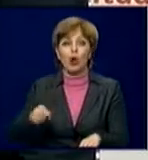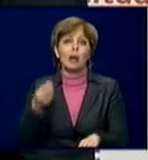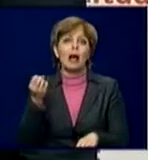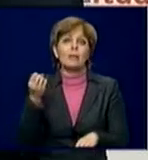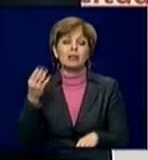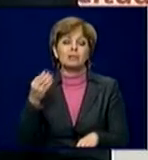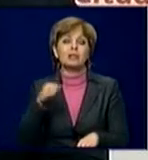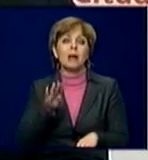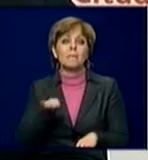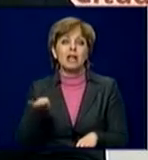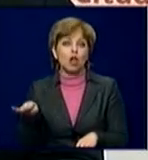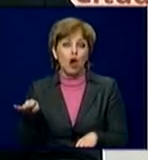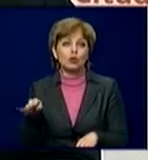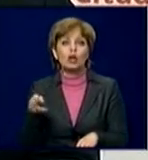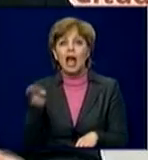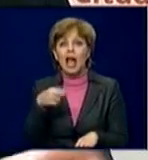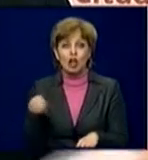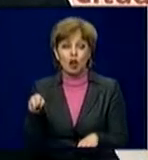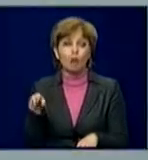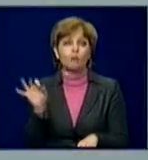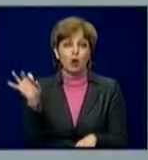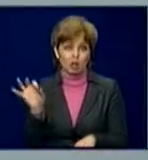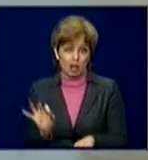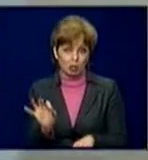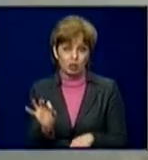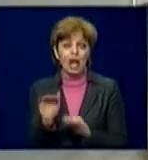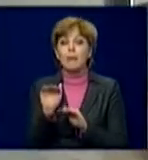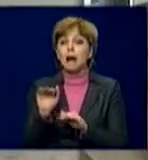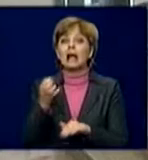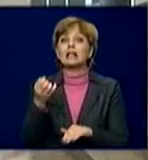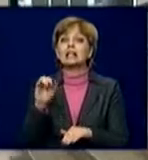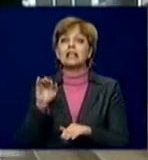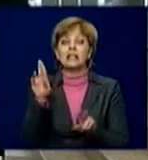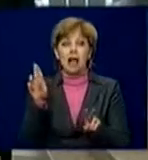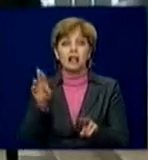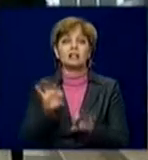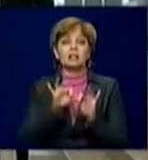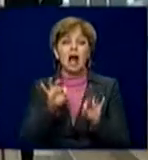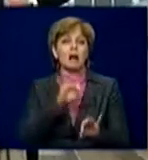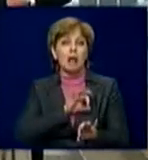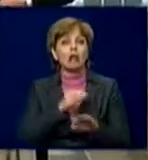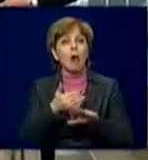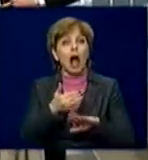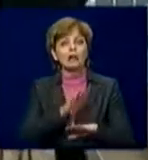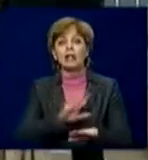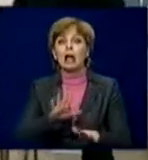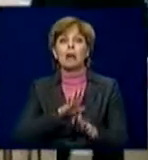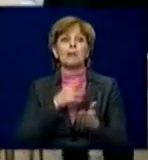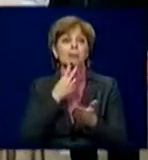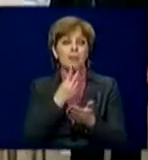26,15 miljonus eiro procentos. Banka Citadele sāk strādāt ar peļņu ātrāk nekā to paredzēja